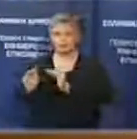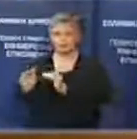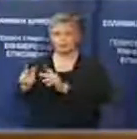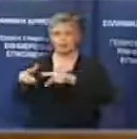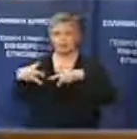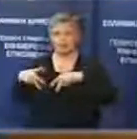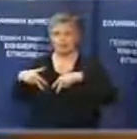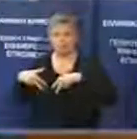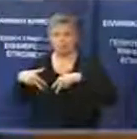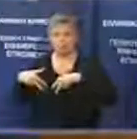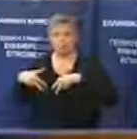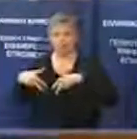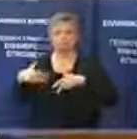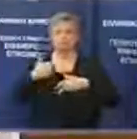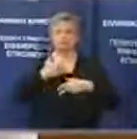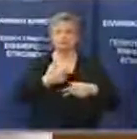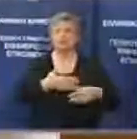τον κρατήσει, και ο κύριος Καμένος,